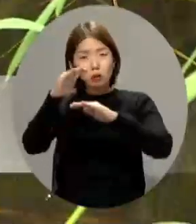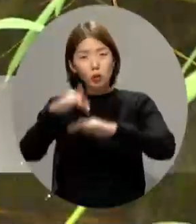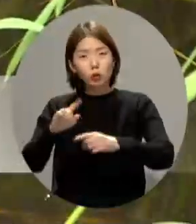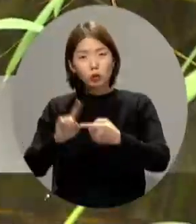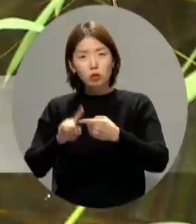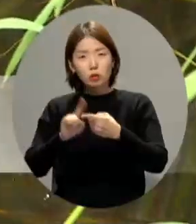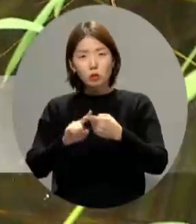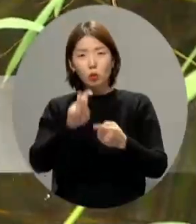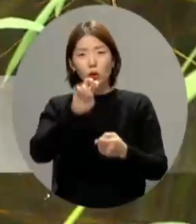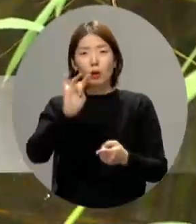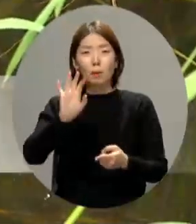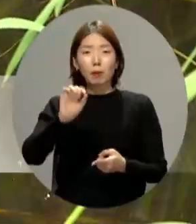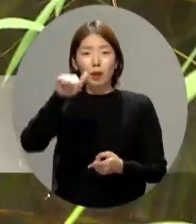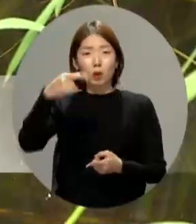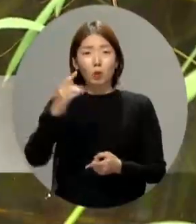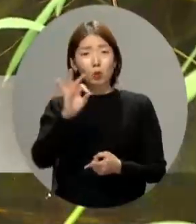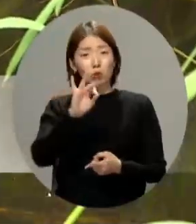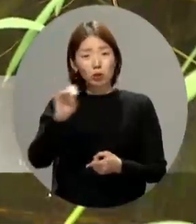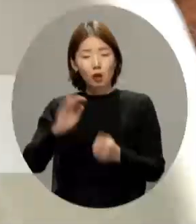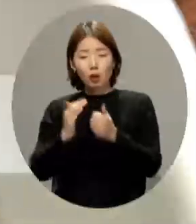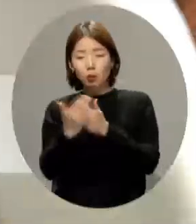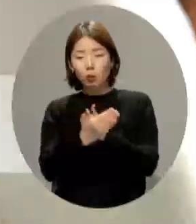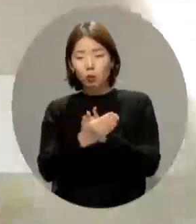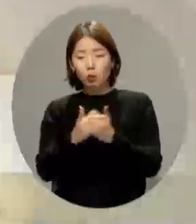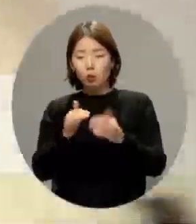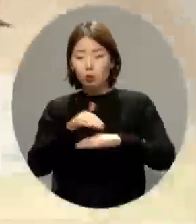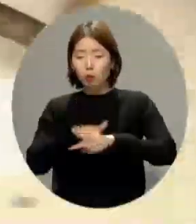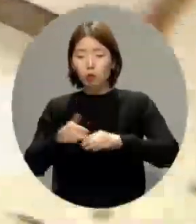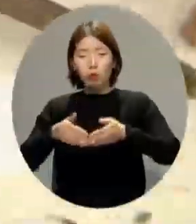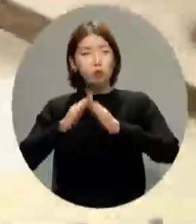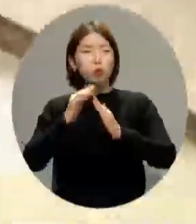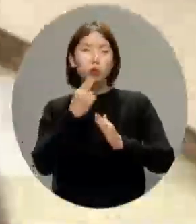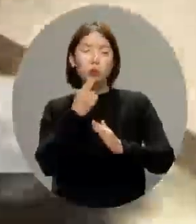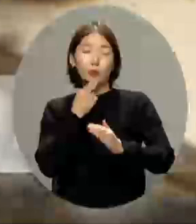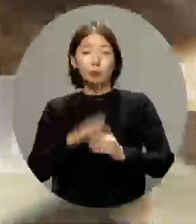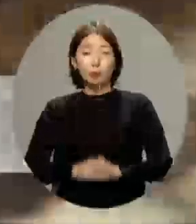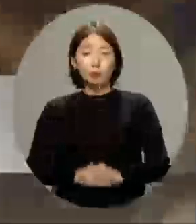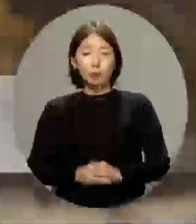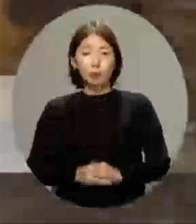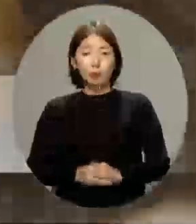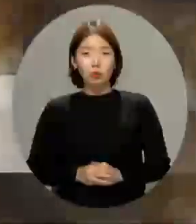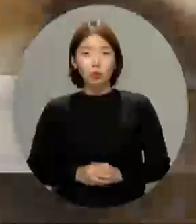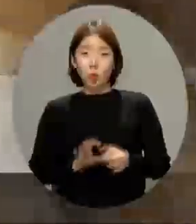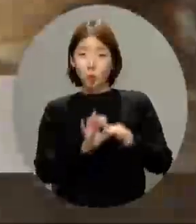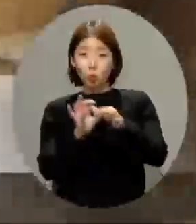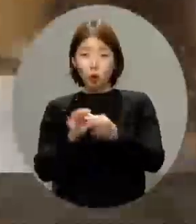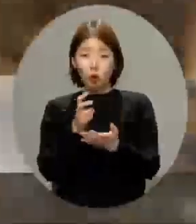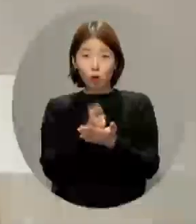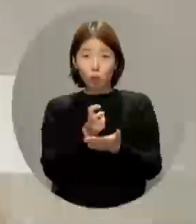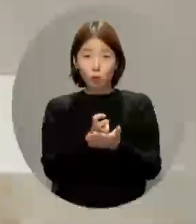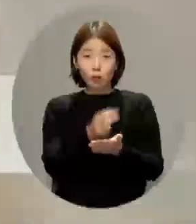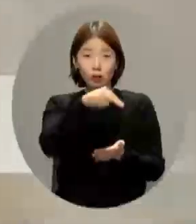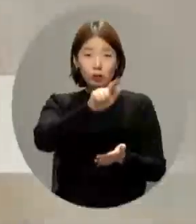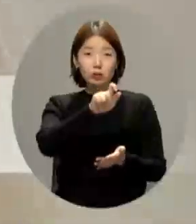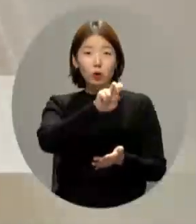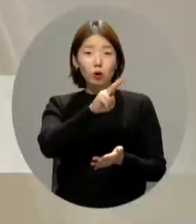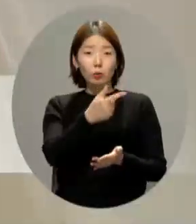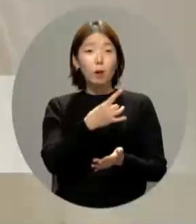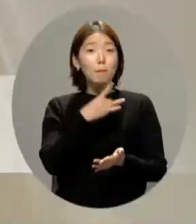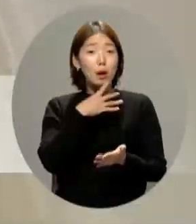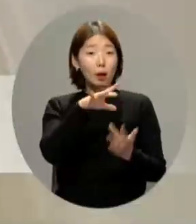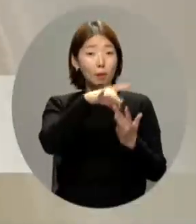법정 보호종인 맹공이 보호대책도 세우지 않았다고 지적했습니다. 또한 관련법에 따른 성면 철거